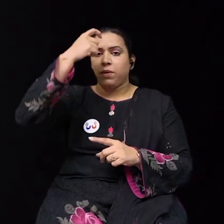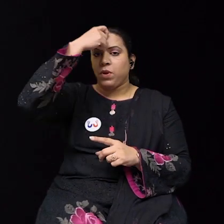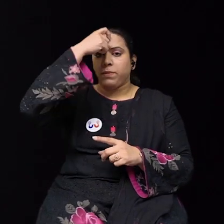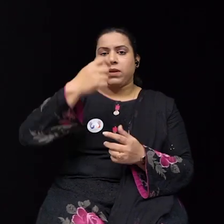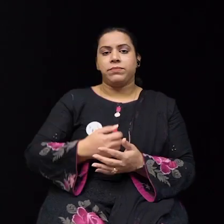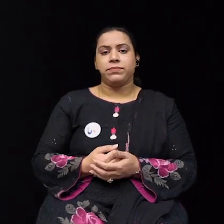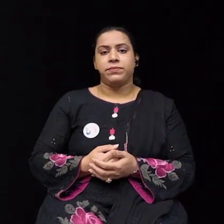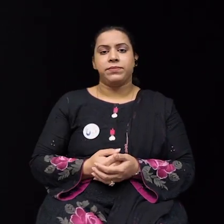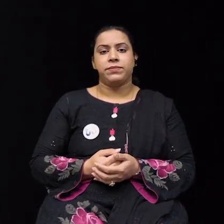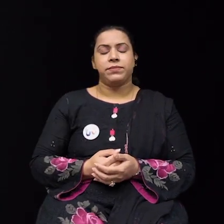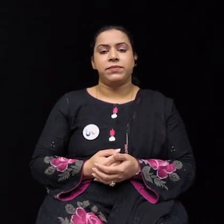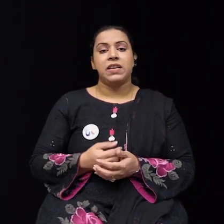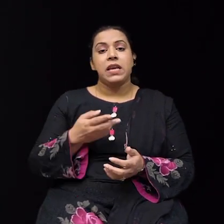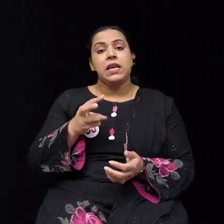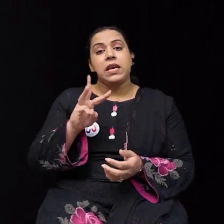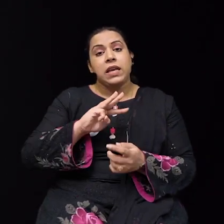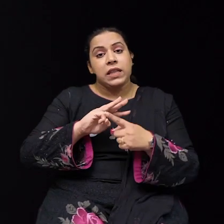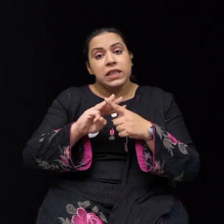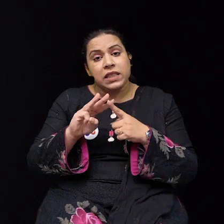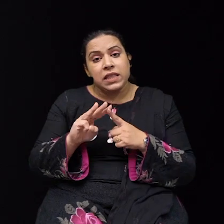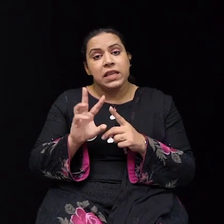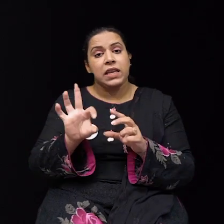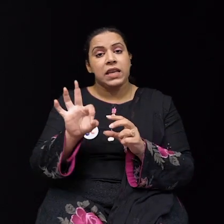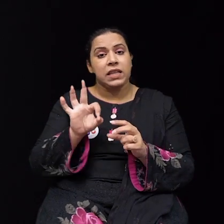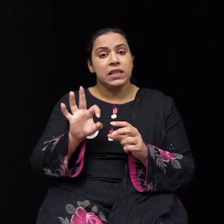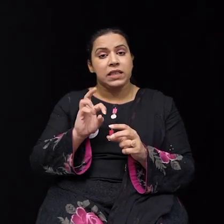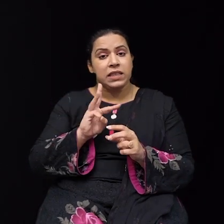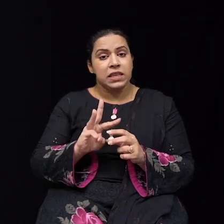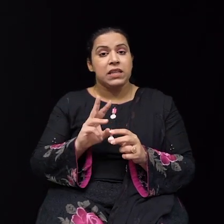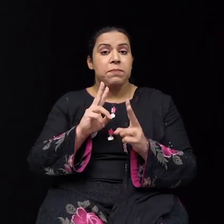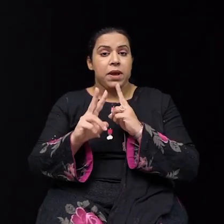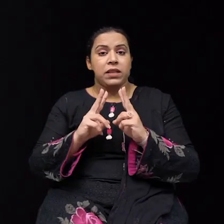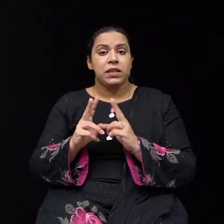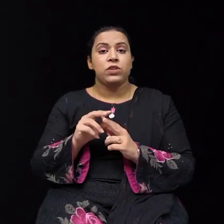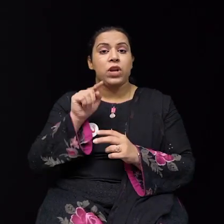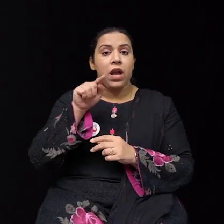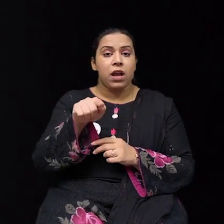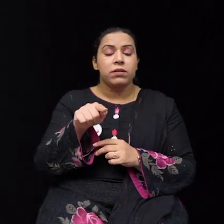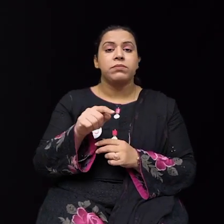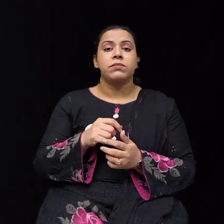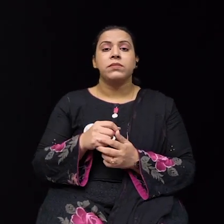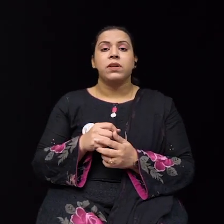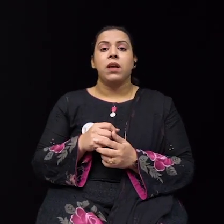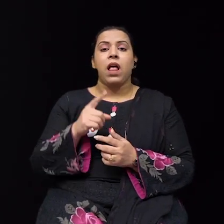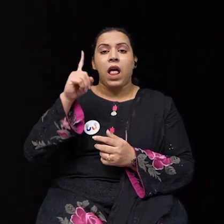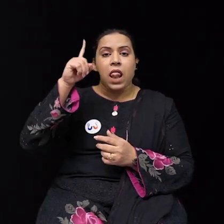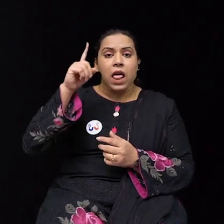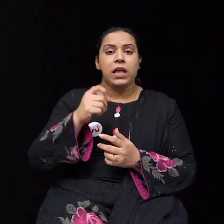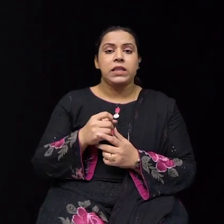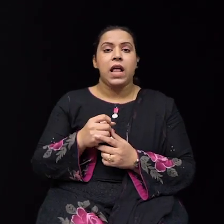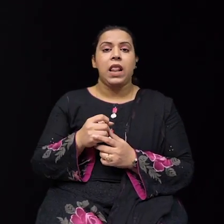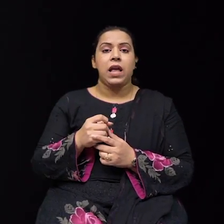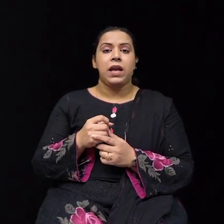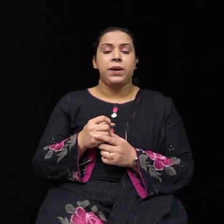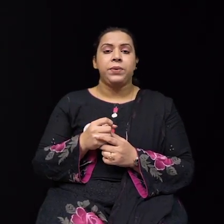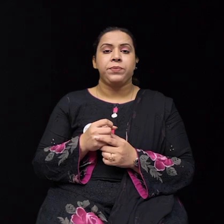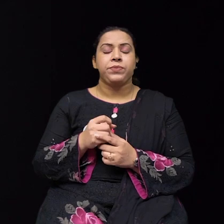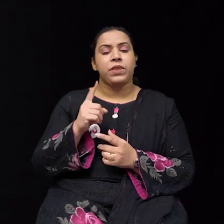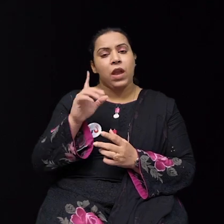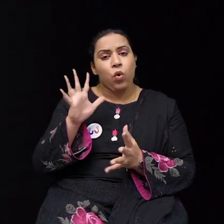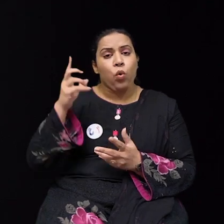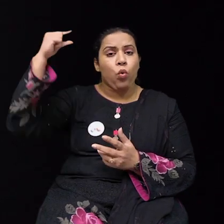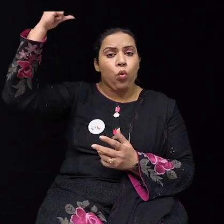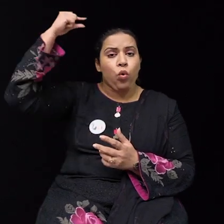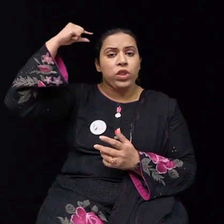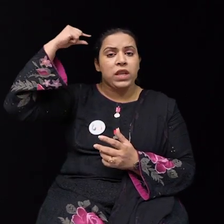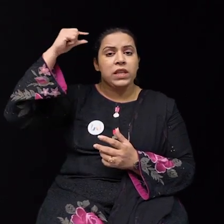ہے۔ یہ 3 موٹی وہ چیزیں ہیں جو کہ آپ کو کہہ سکتے ہیں کہ آپ کو اللہ تعالیٰ یا خدا داد یا قدرت کی وجہ